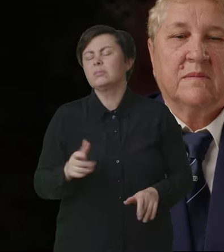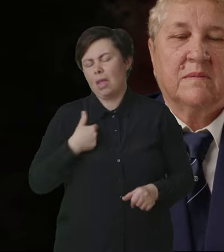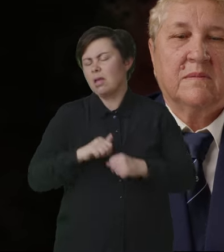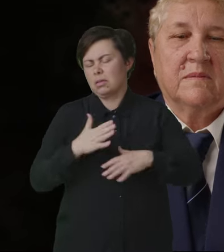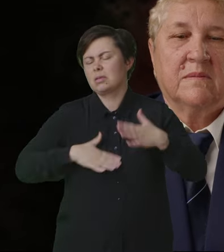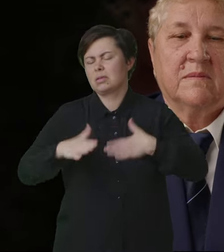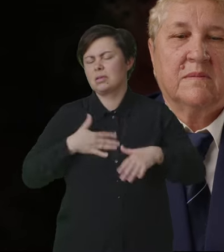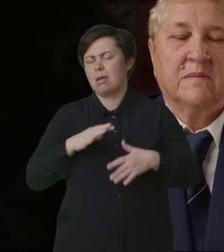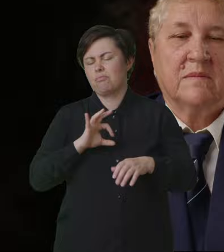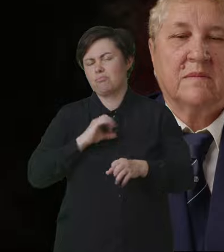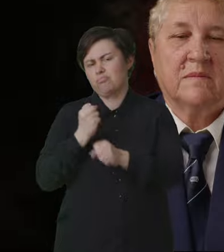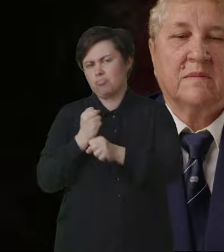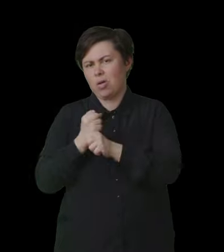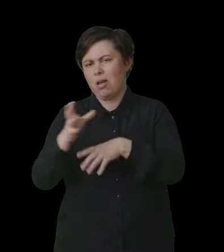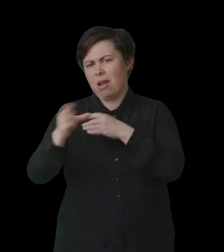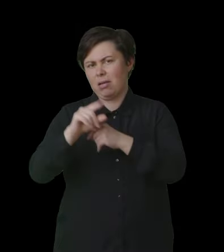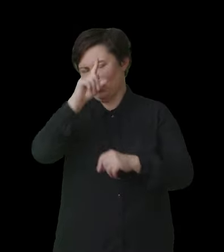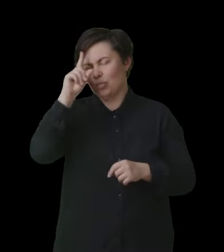zadowolona z pracy z ludźmi.